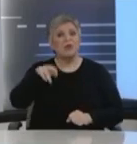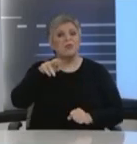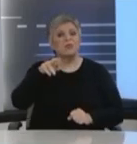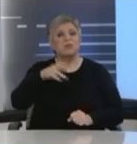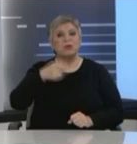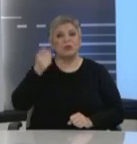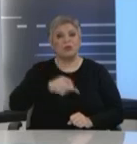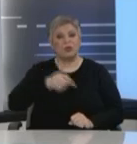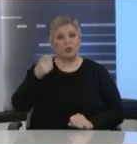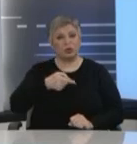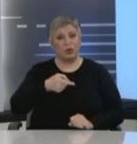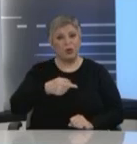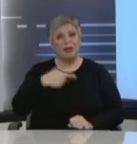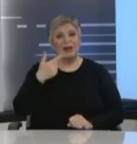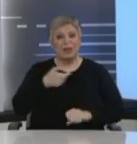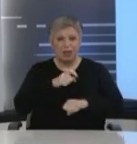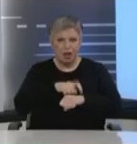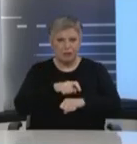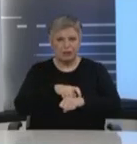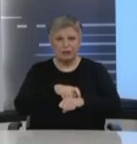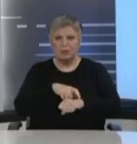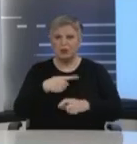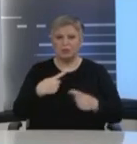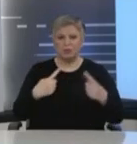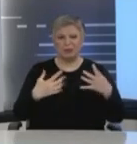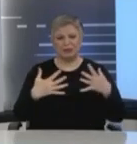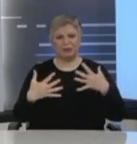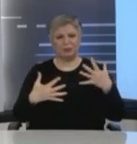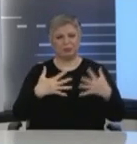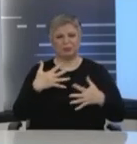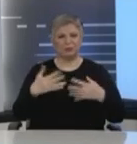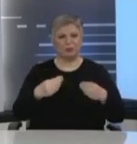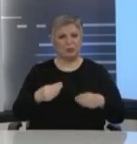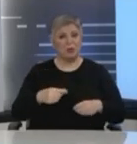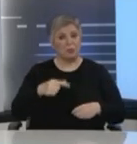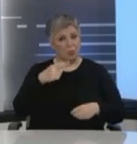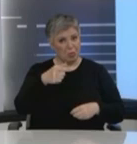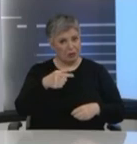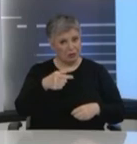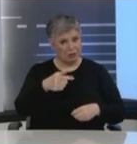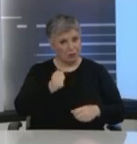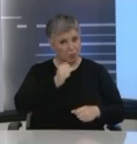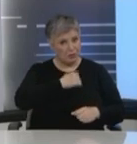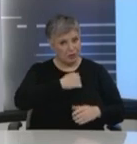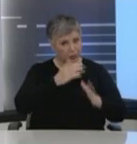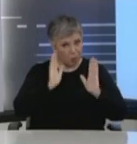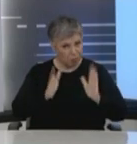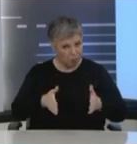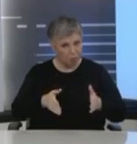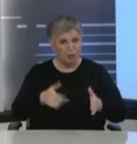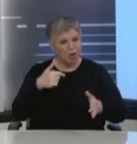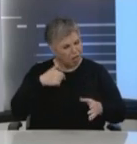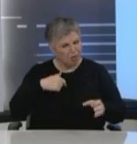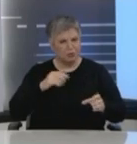και ιδιαίτερα μέσα σε αυτό το κλίμα? Αν το πιστεύετε, εμείς μαζί μπορούμε να συζητήσουμε για μια